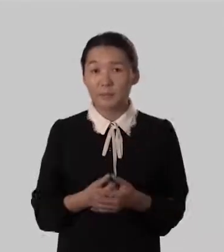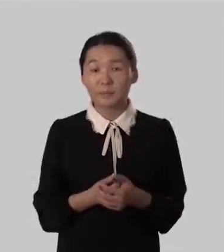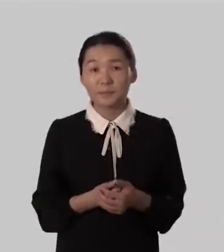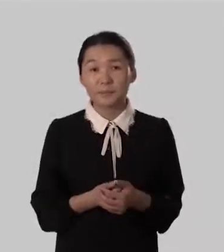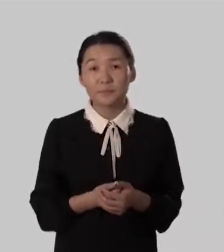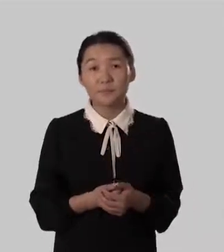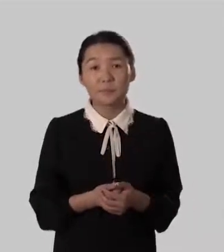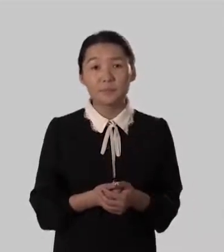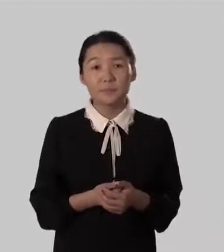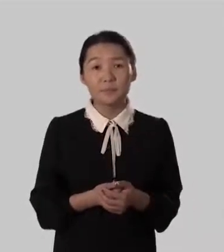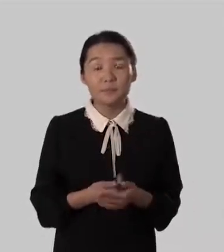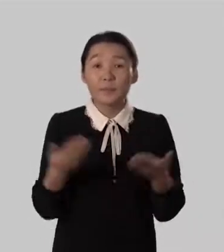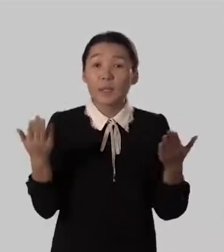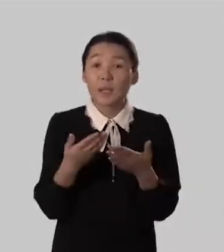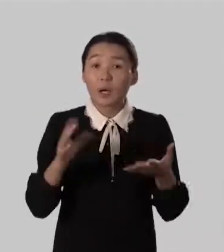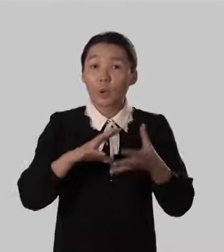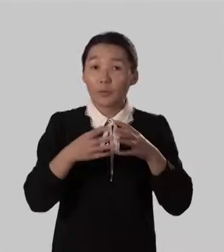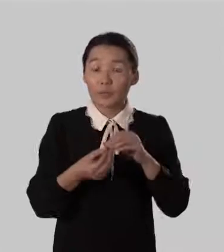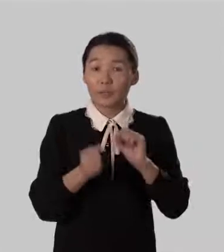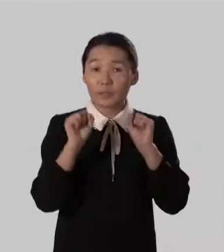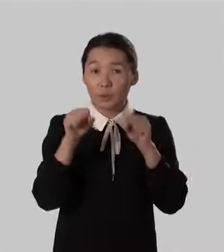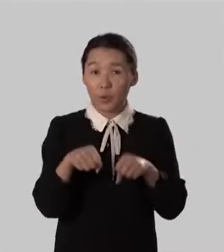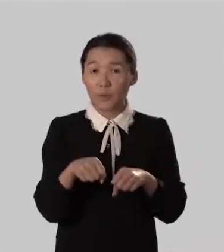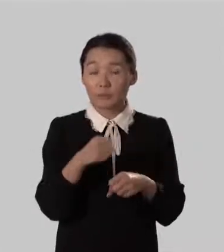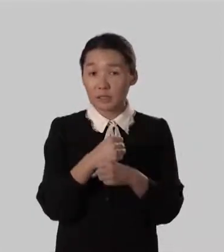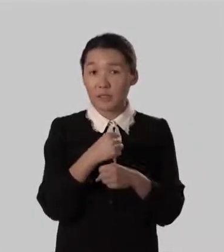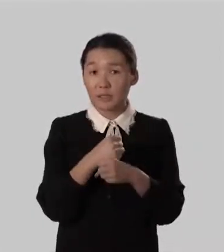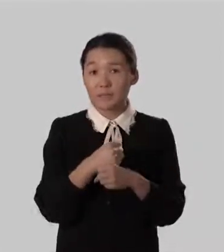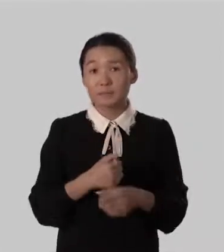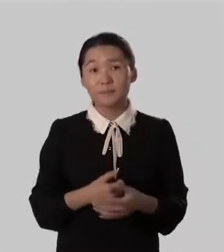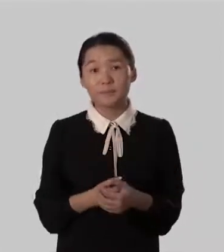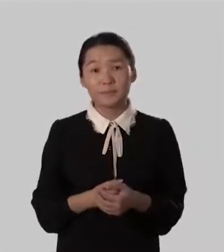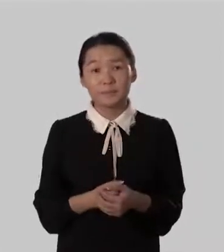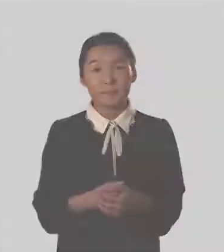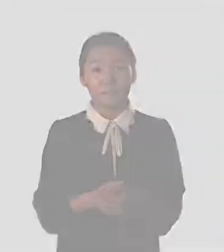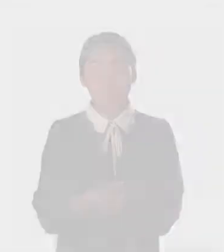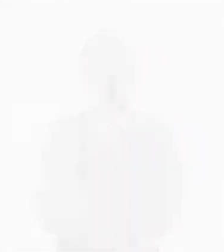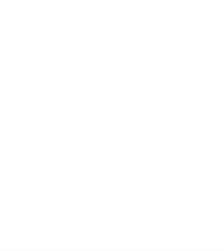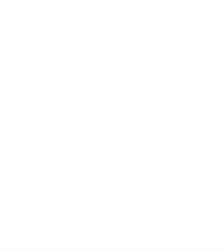и так какой вывод мы можем с вами сделать